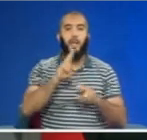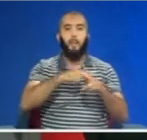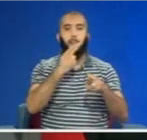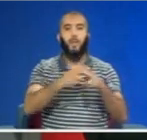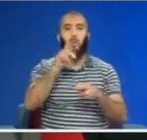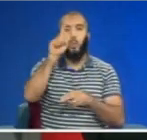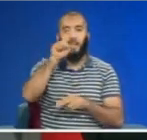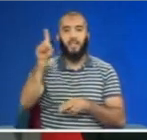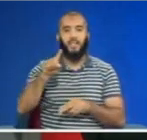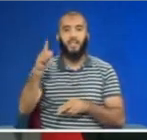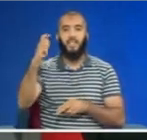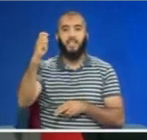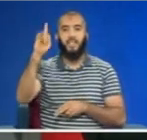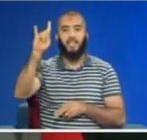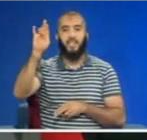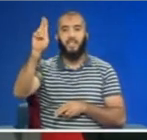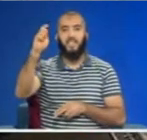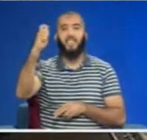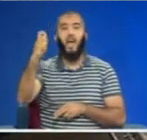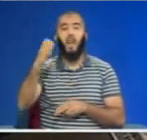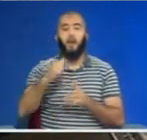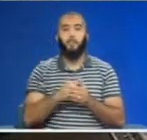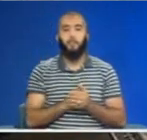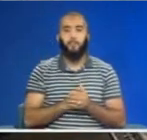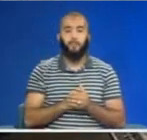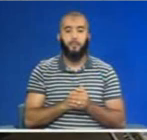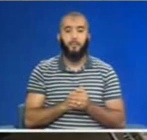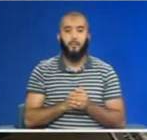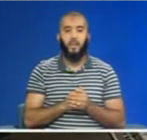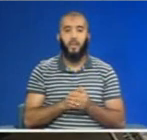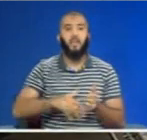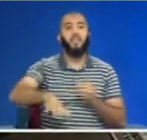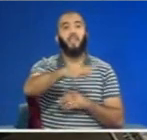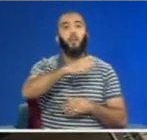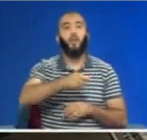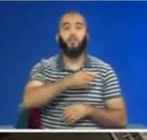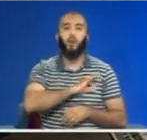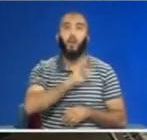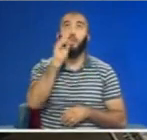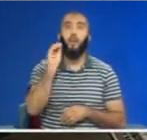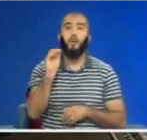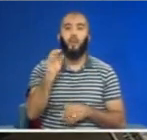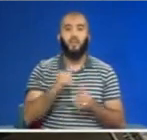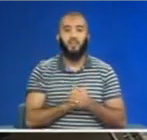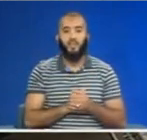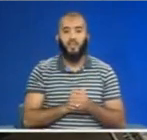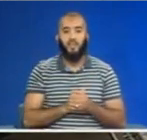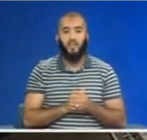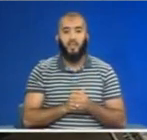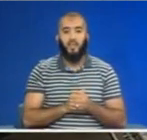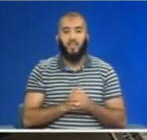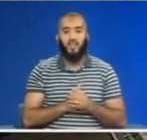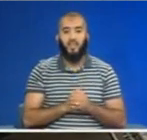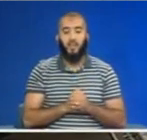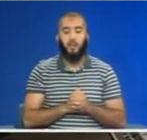السلام ورحمة الله تعالى وبركاته. وعليكم السلام ورحمة الله. وسلامنا على شيخنا وأبونا عبد